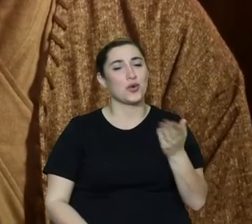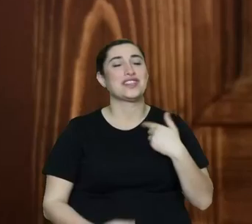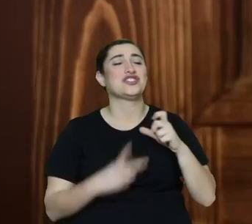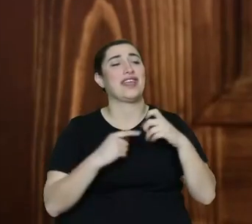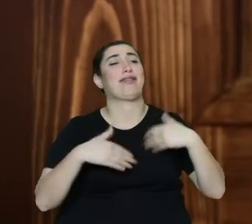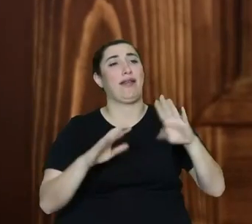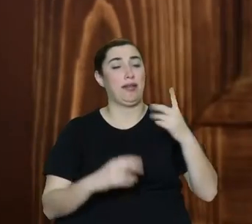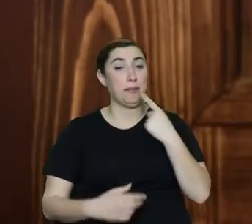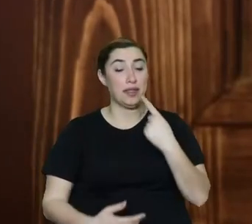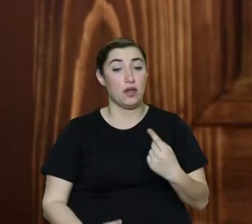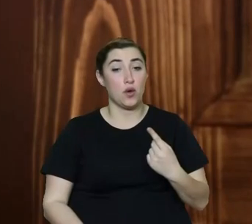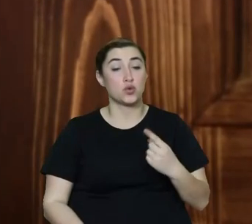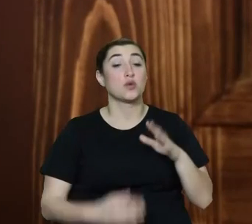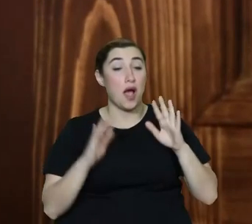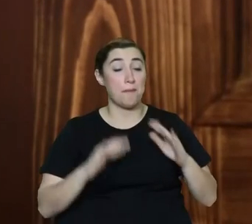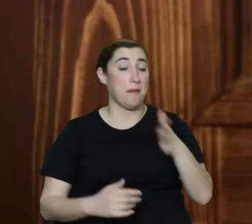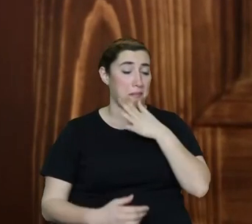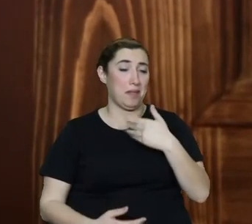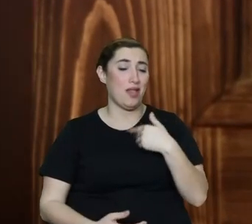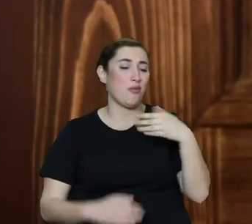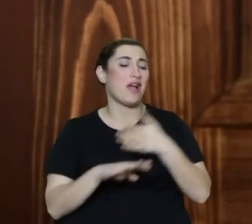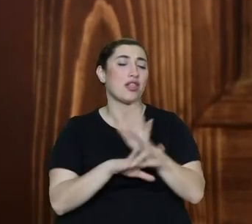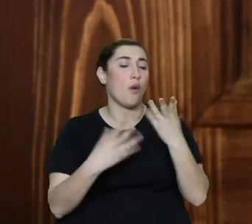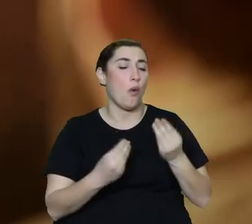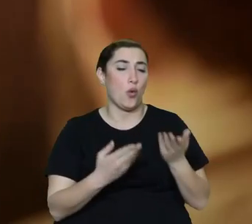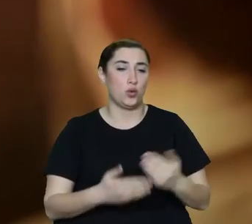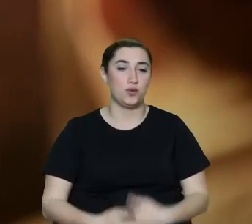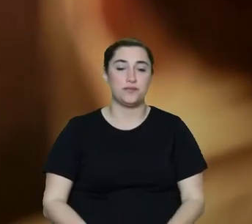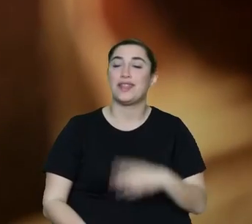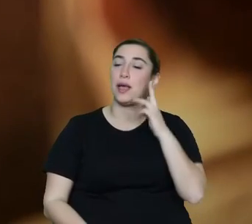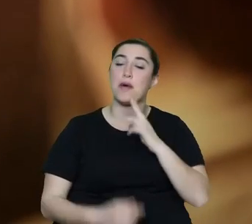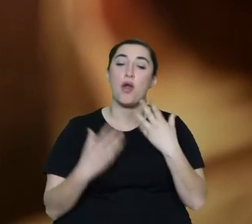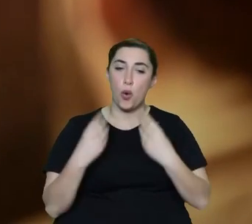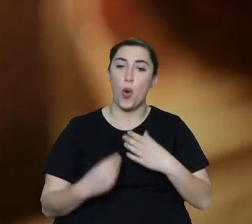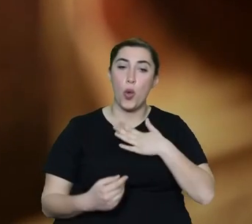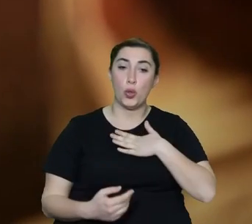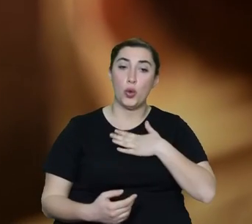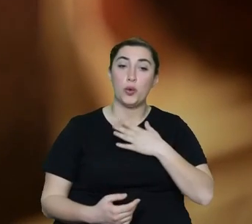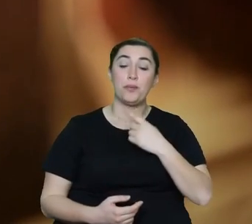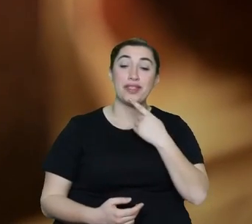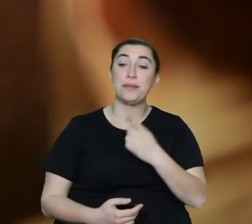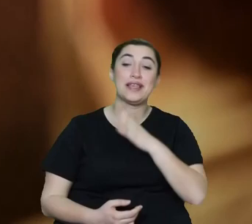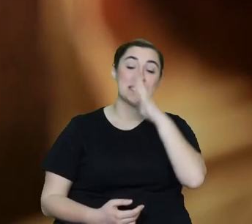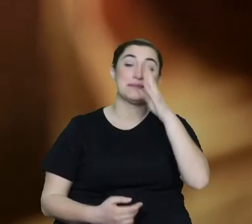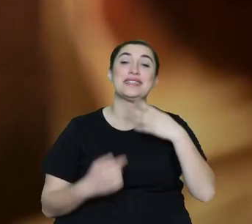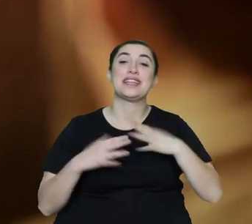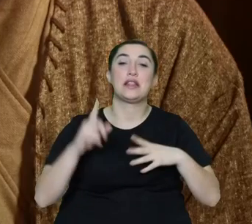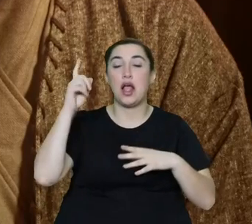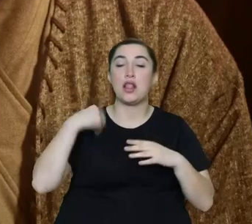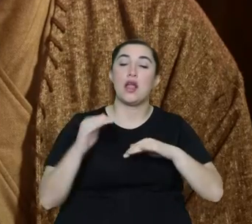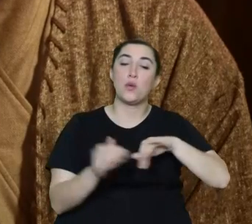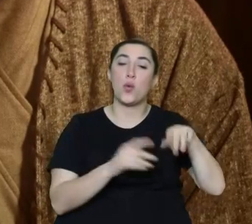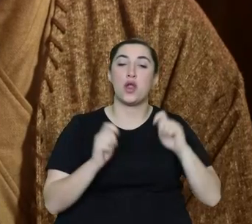değilim dersiniz. Ama bilirim artık gerçeği. Tevazu gösteririm demek kibrinden Rabbime sığınırım.